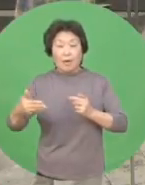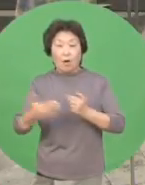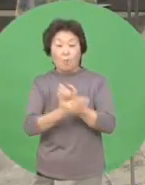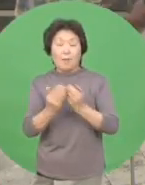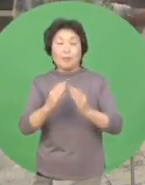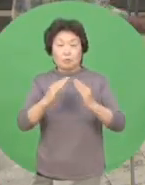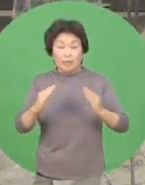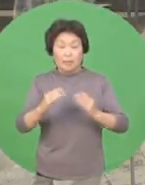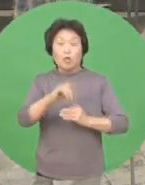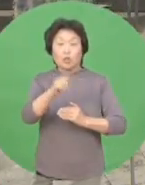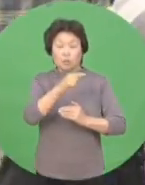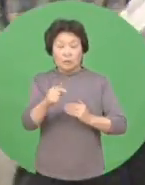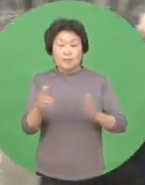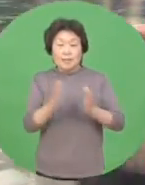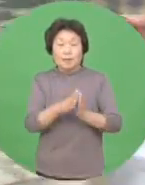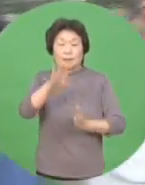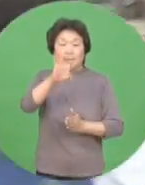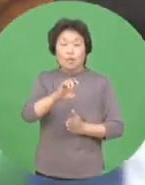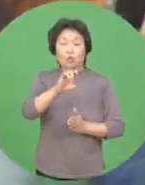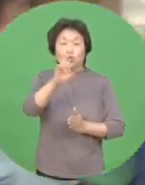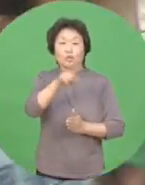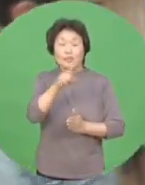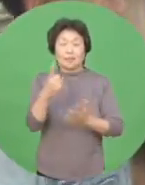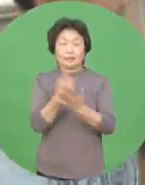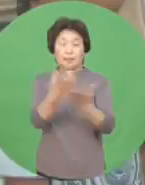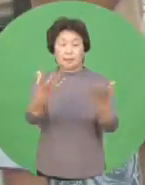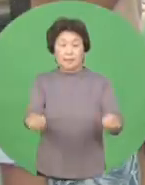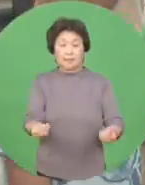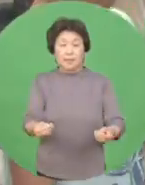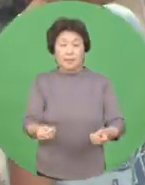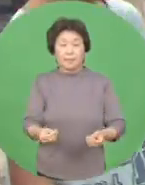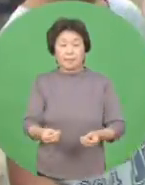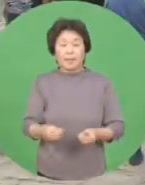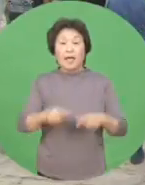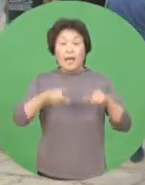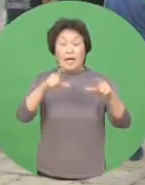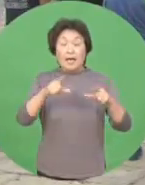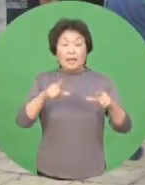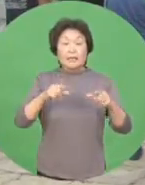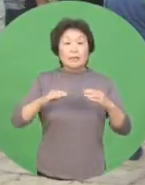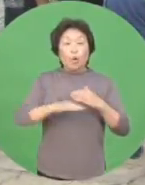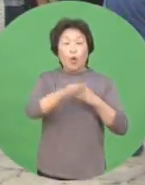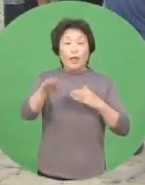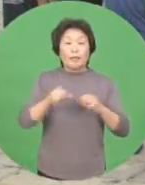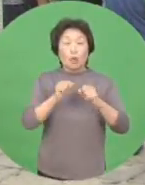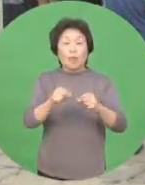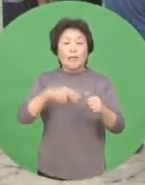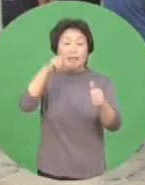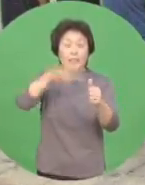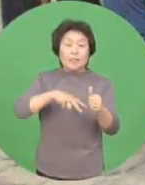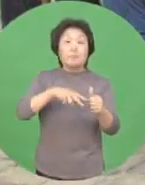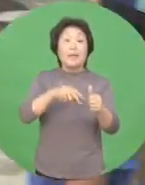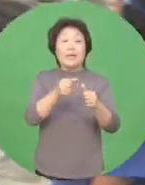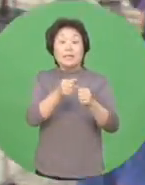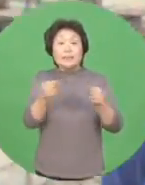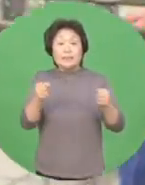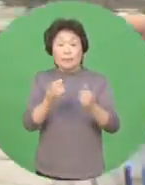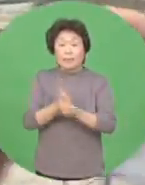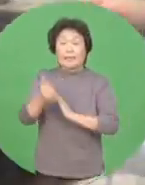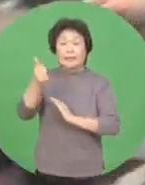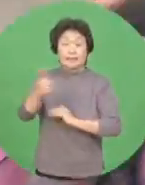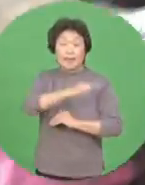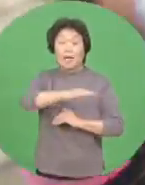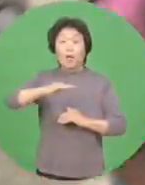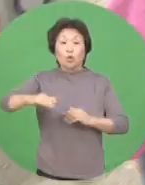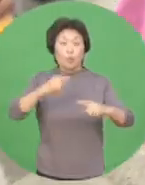せておよそ40人が参加しました。新町橋東公園で行われた任命式では飯泉知事から子ども